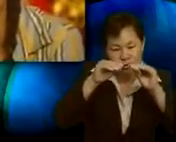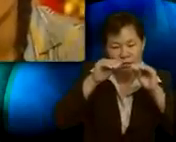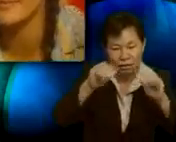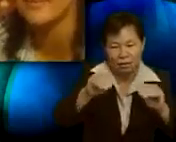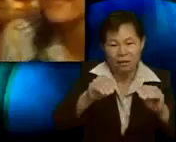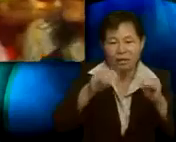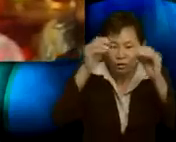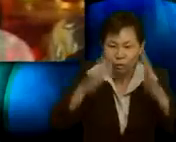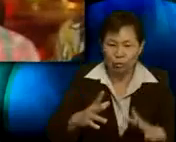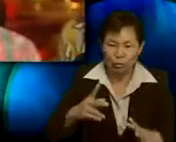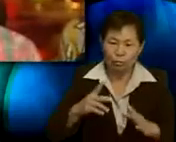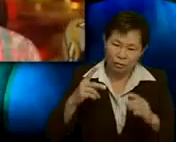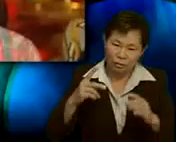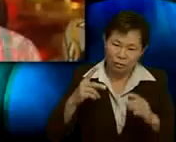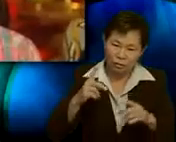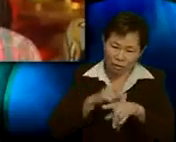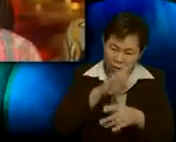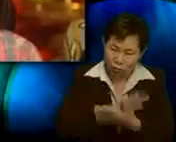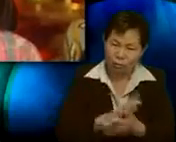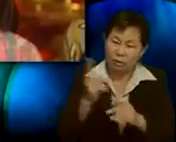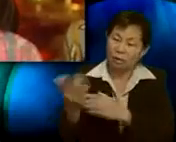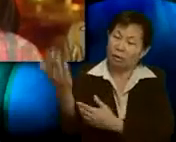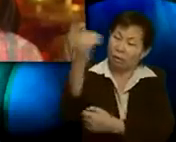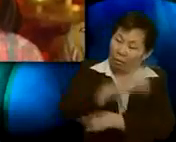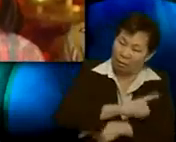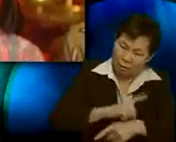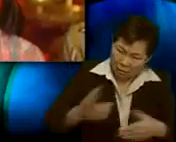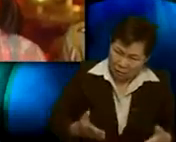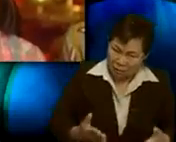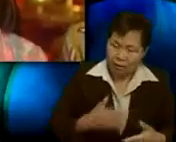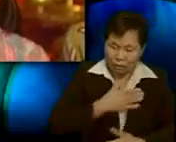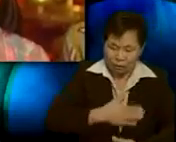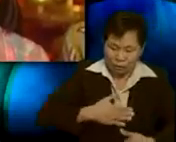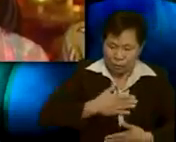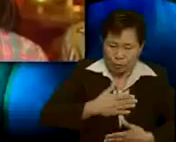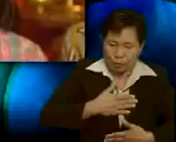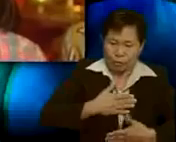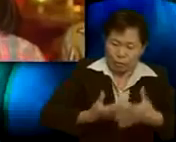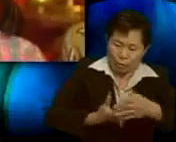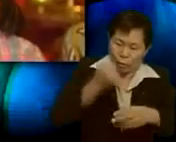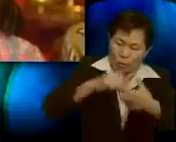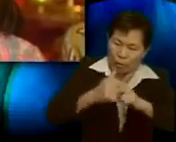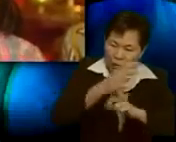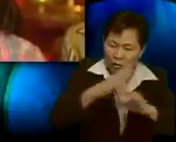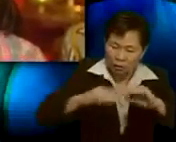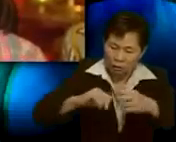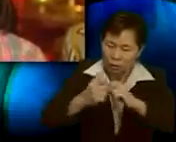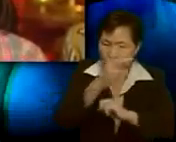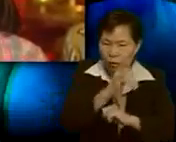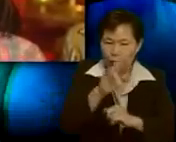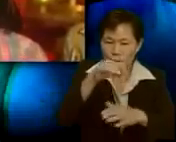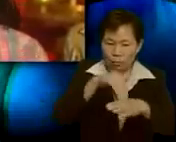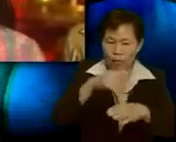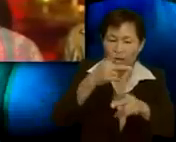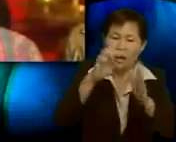sekolah. Kita dah seharian berada di sini. Memang seronok apabila kita dapat mencungkil permasalahan dan menyelesaikan isu kita